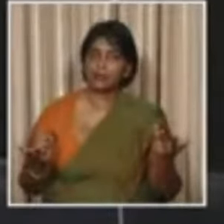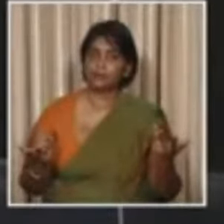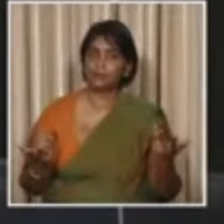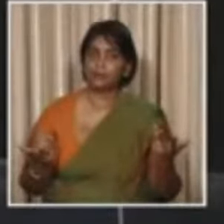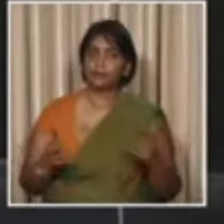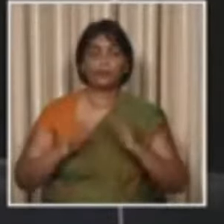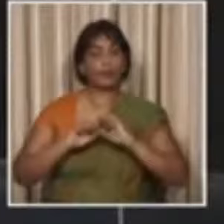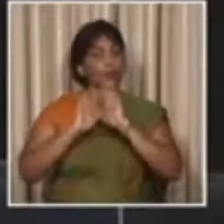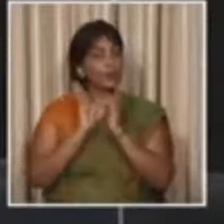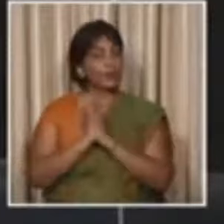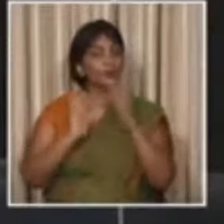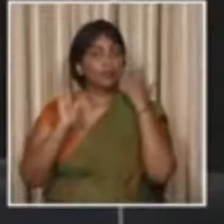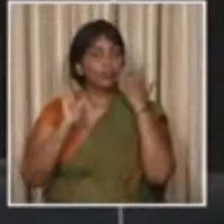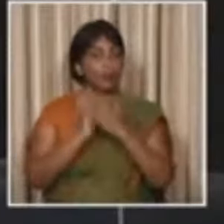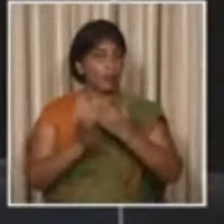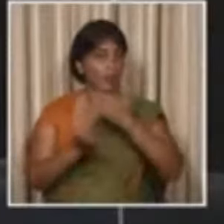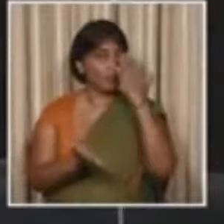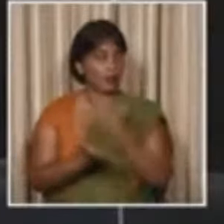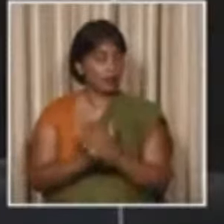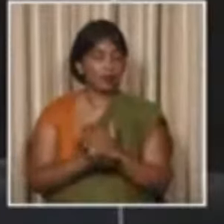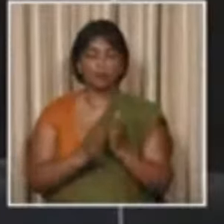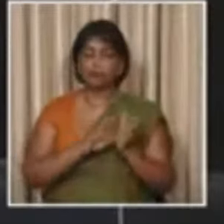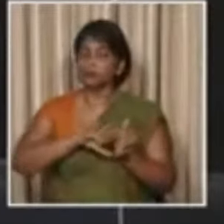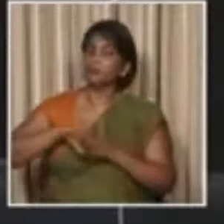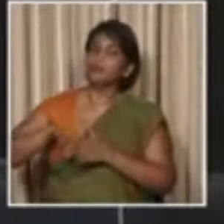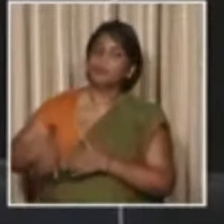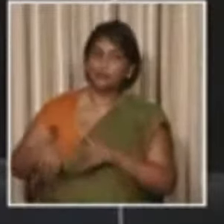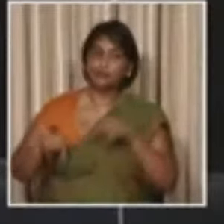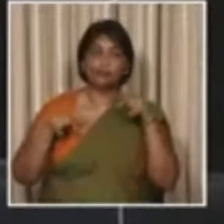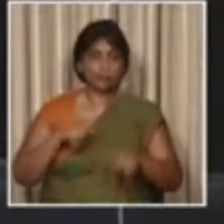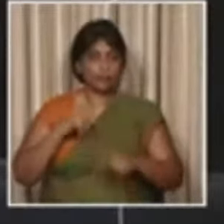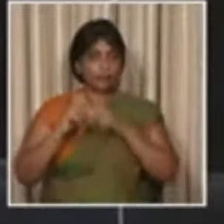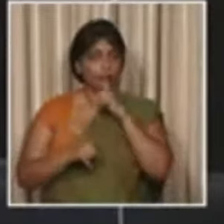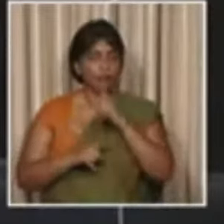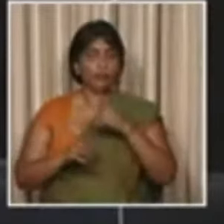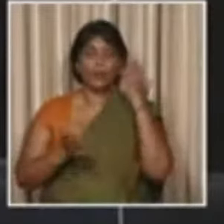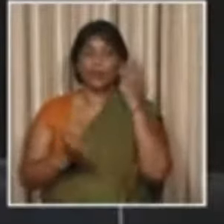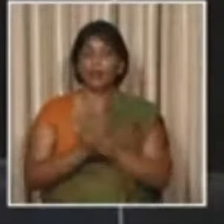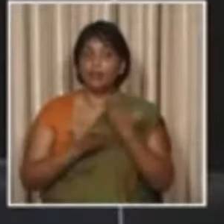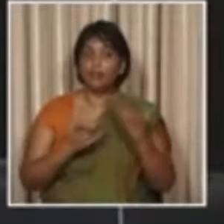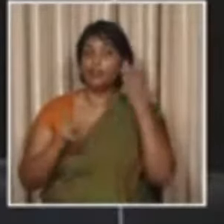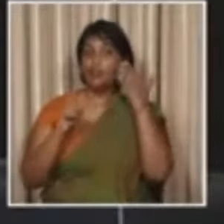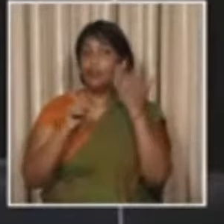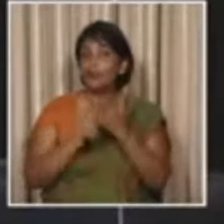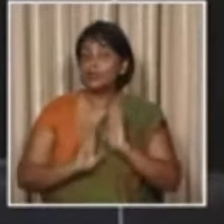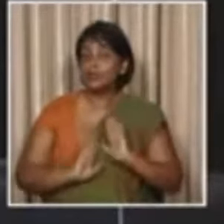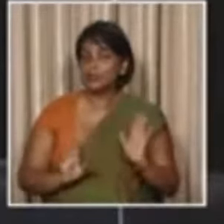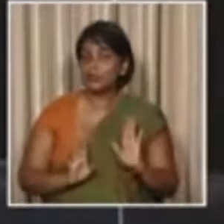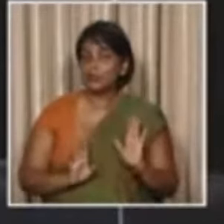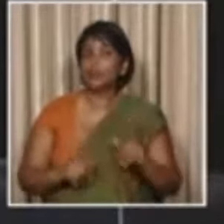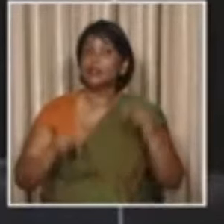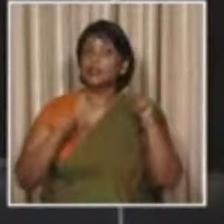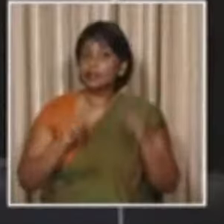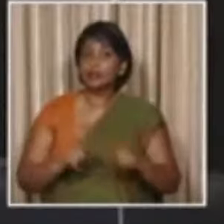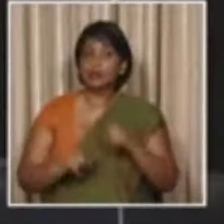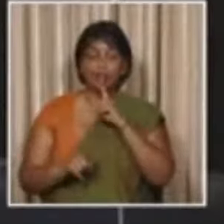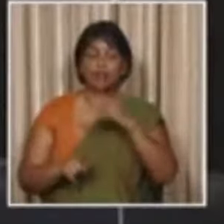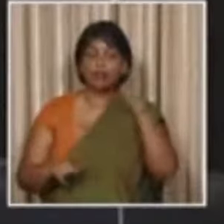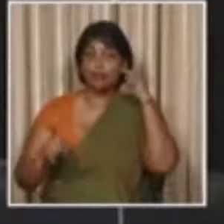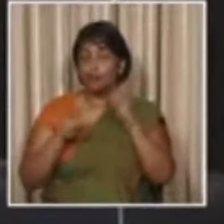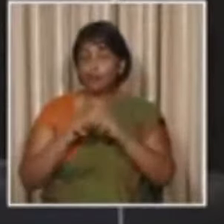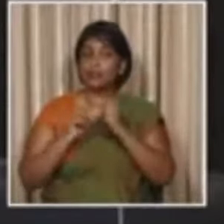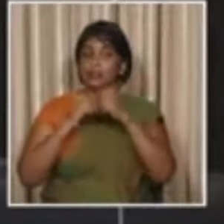එතකොට මේ සිද්ධිය වෙන එක වළක්වා ගන්න එක පැත්තකින් තියලා දැන් කතා කරන්නේ වළක්වා නොගැනීම ගැන නෙමෙයි දැන් කතා කරන්නේ සිද්ධිය